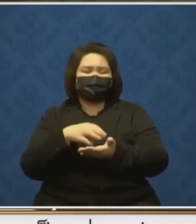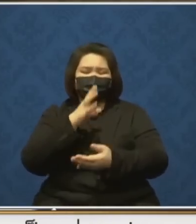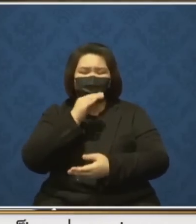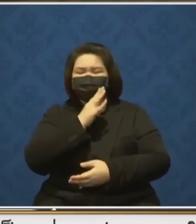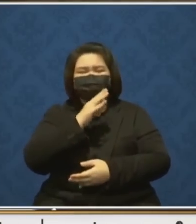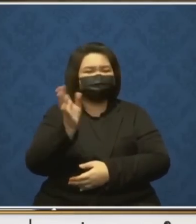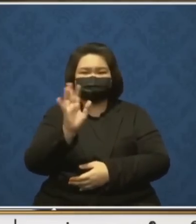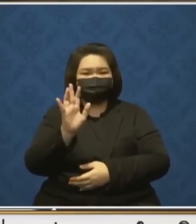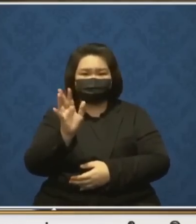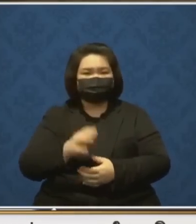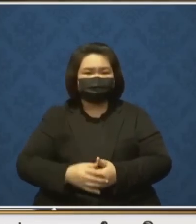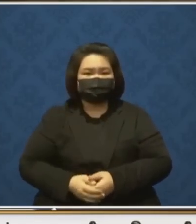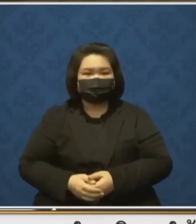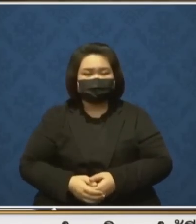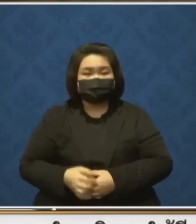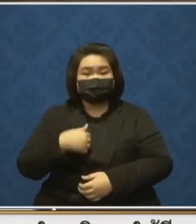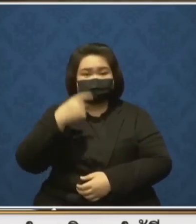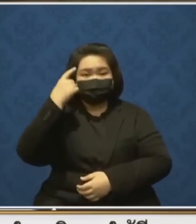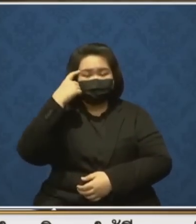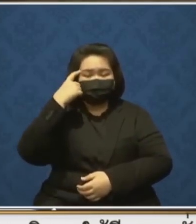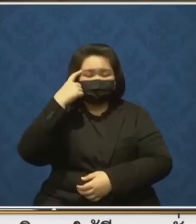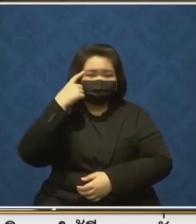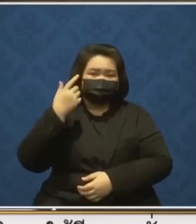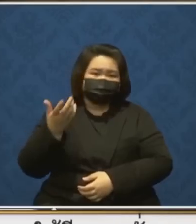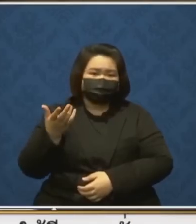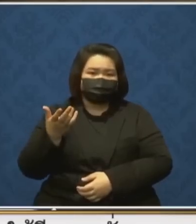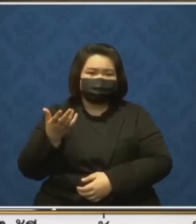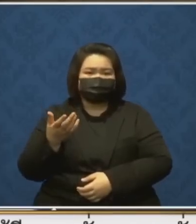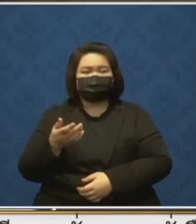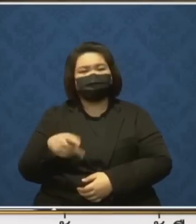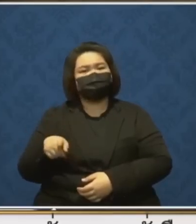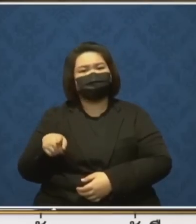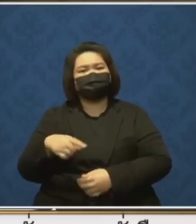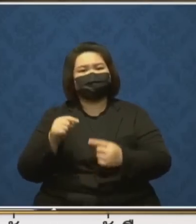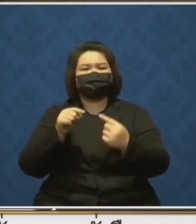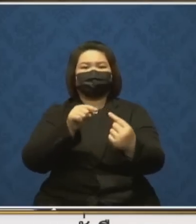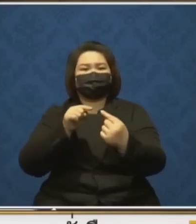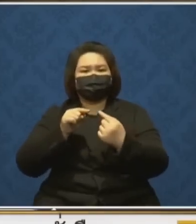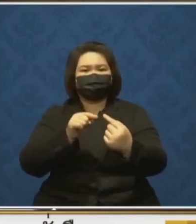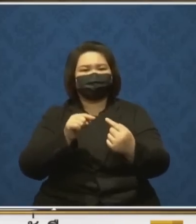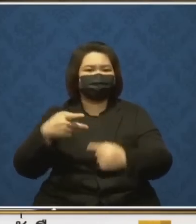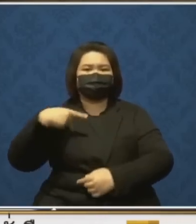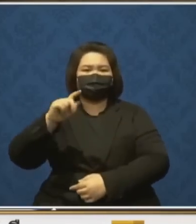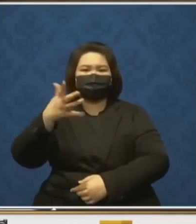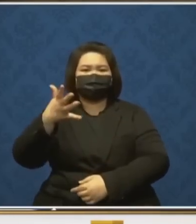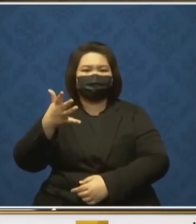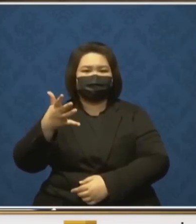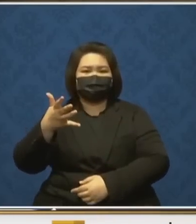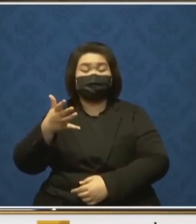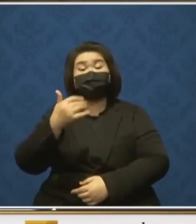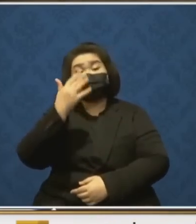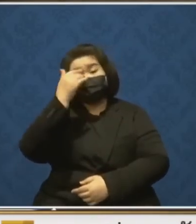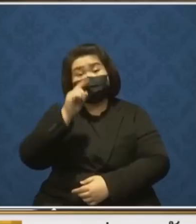็ผมคดวาเรื่องนี้ไม่มประย aux ทจะตองมา doing the jobเพรยัไๆก็แล้